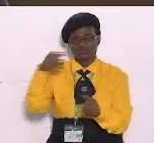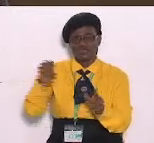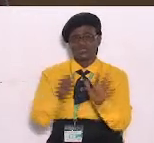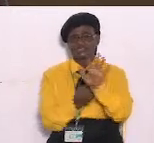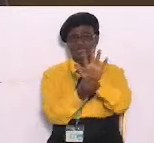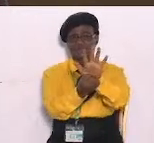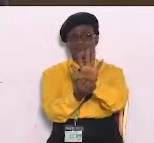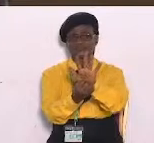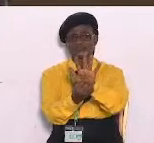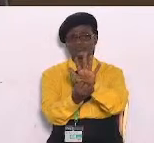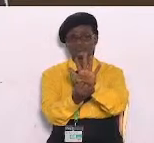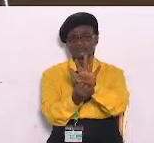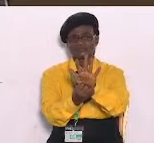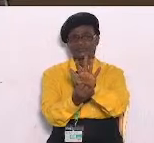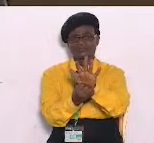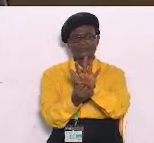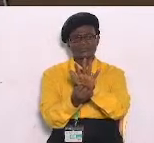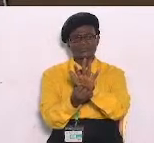par